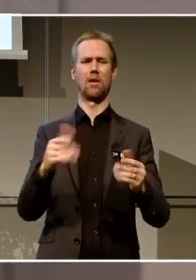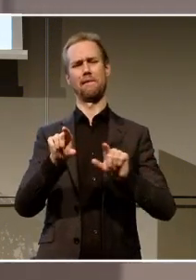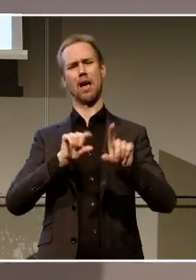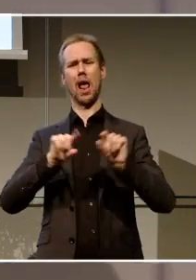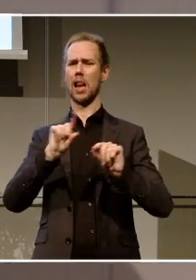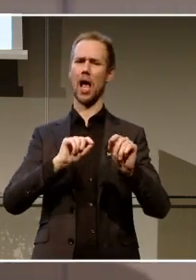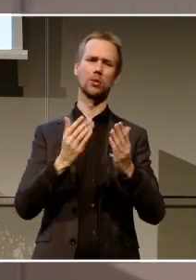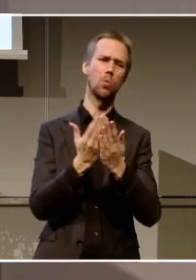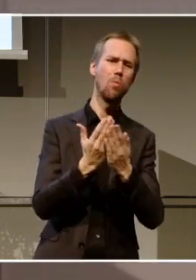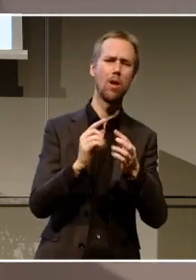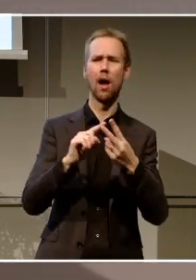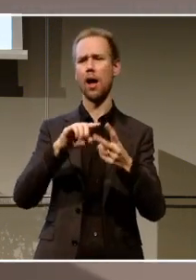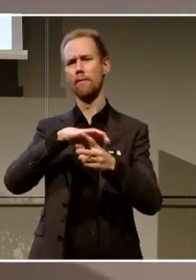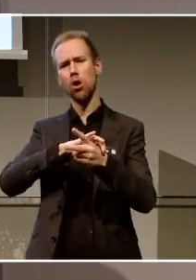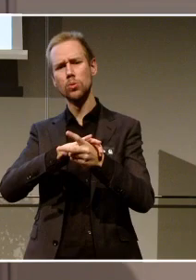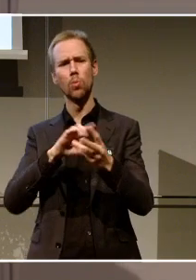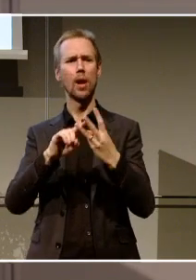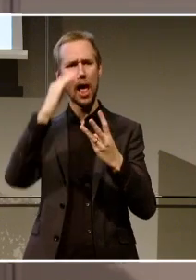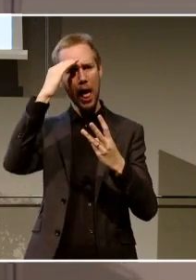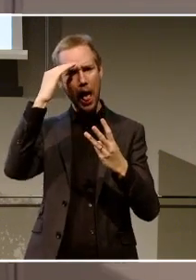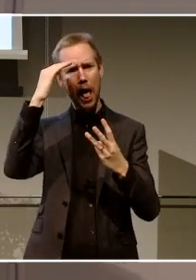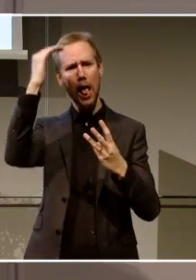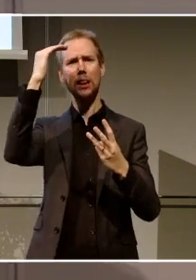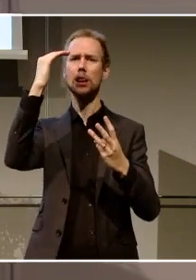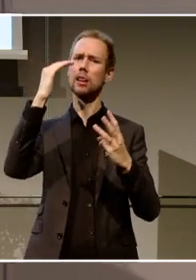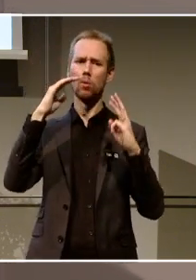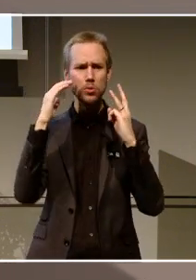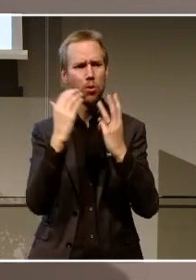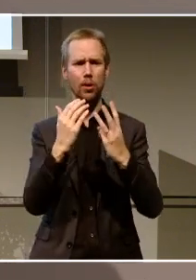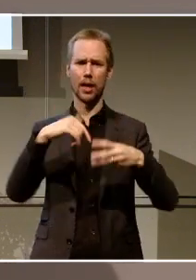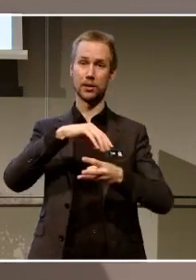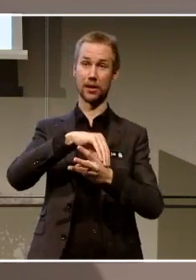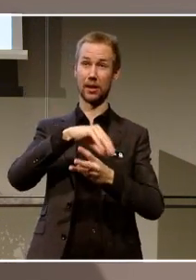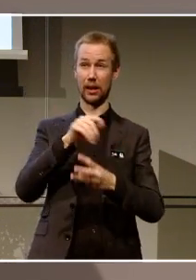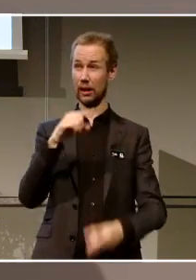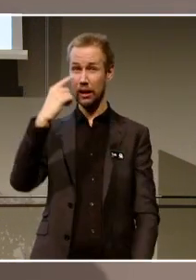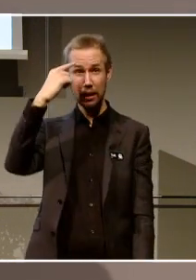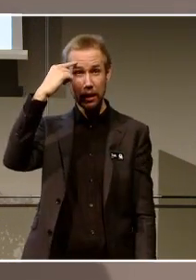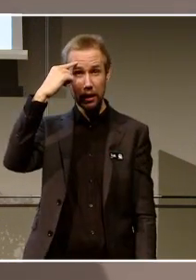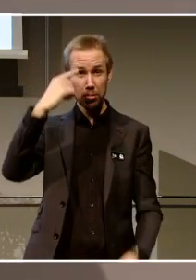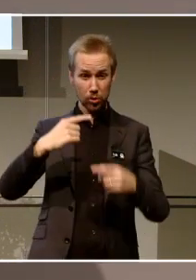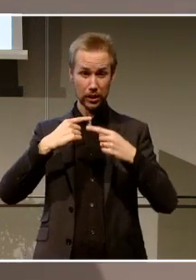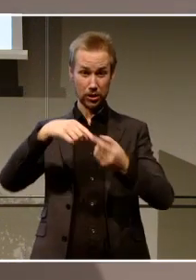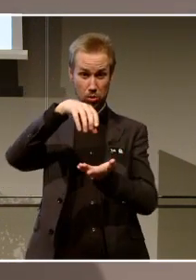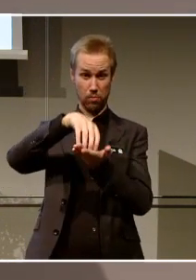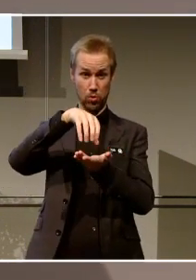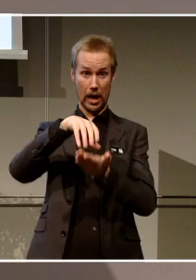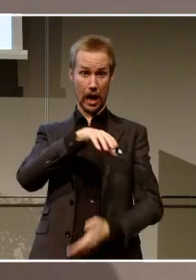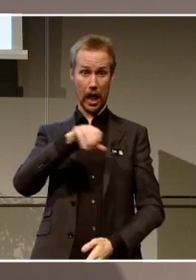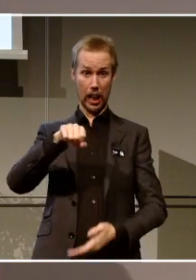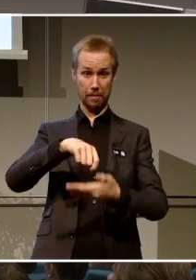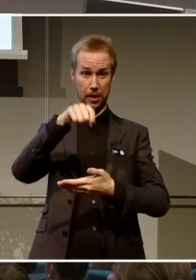och äldreomsorg i Sverige. Kan ni tänka er den processen när alla medborgare i en kommun skulle välja